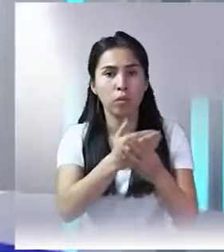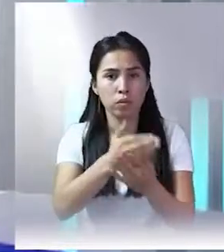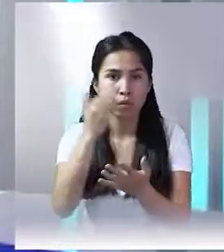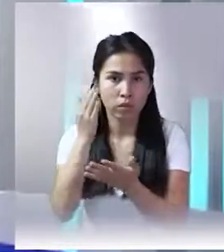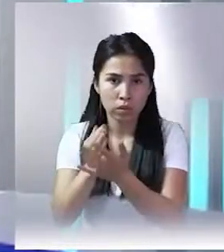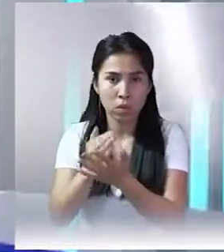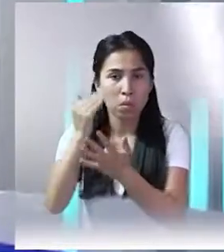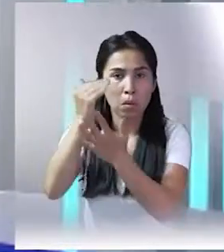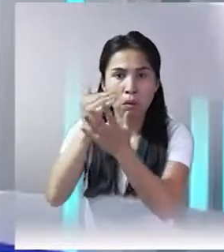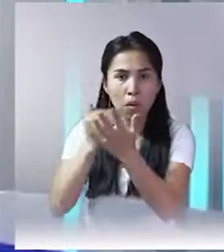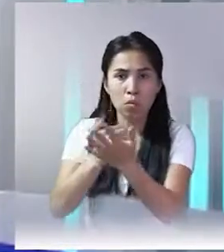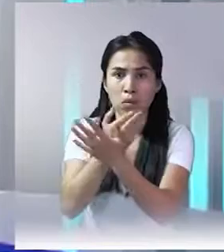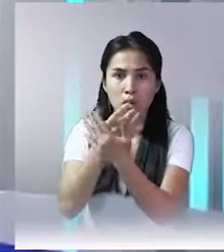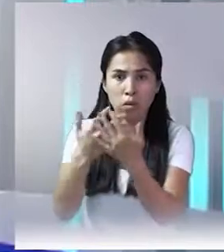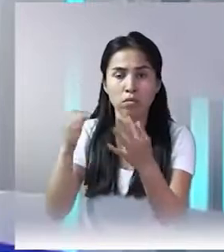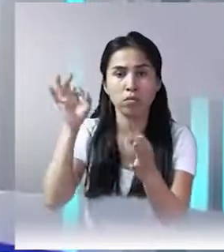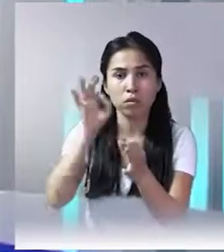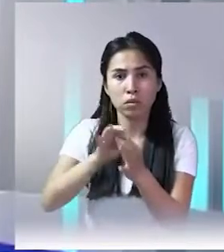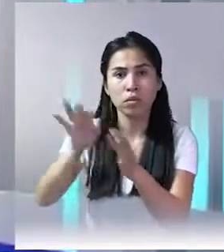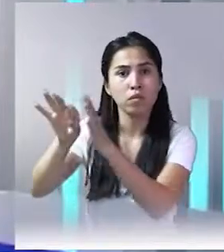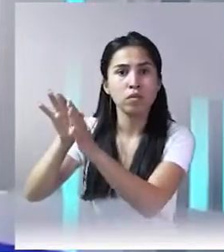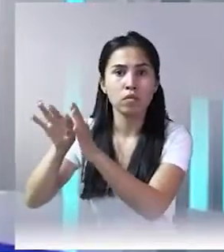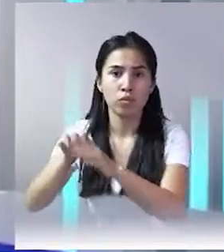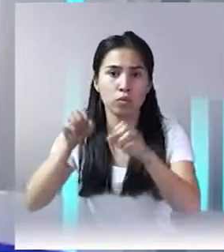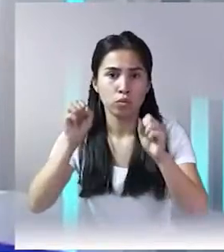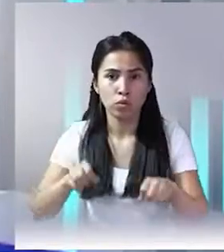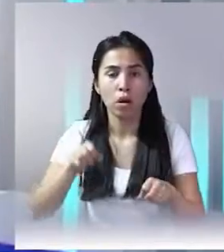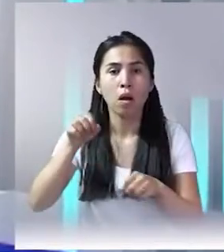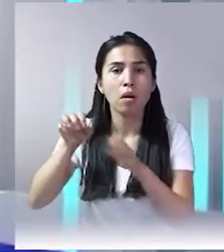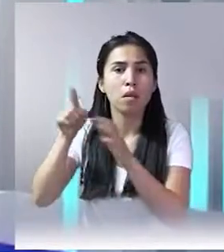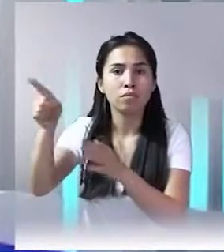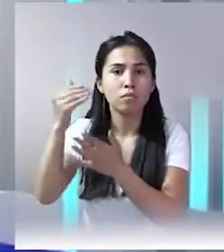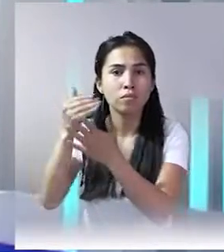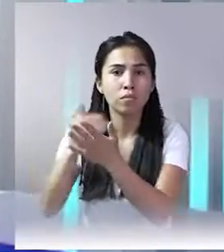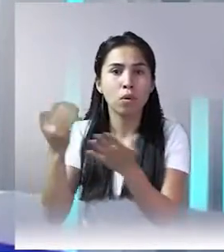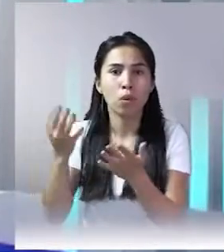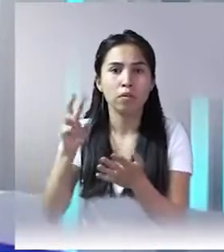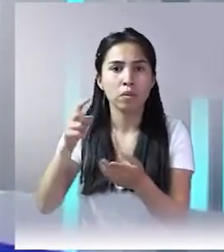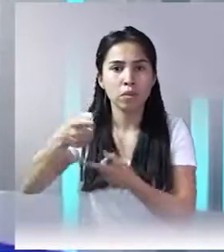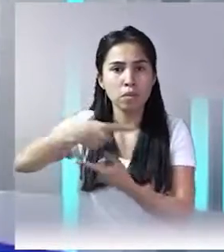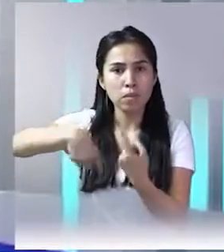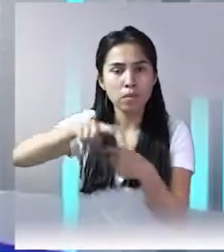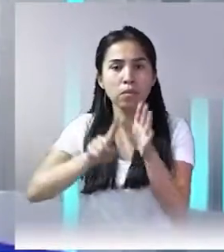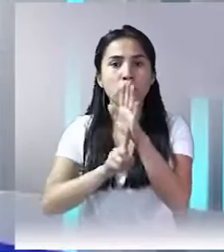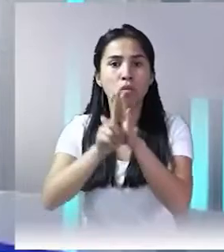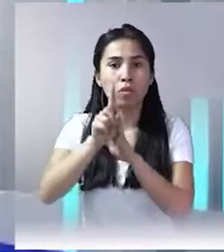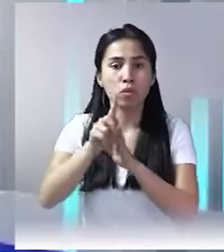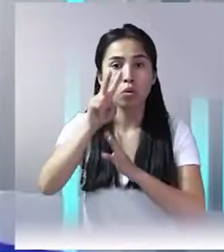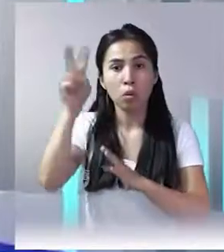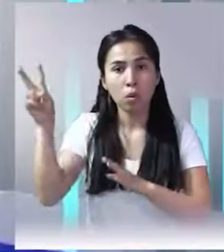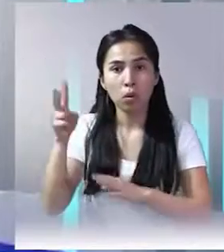әзірленген. Солардың бірі бизнес бастау жобасы. Үш жыл бұрын бастау алған тың жобаға қызығушылардың да қатары артып